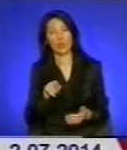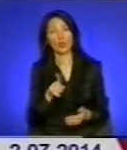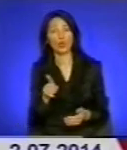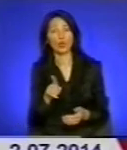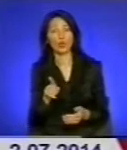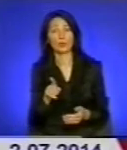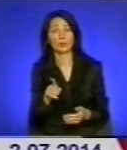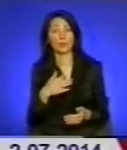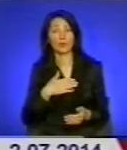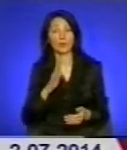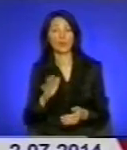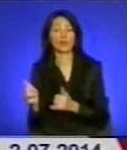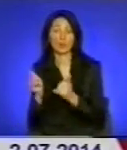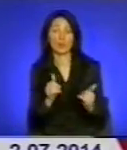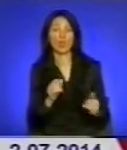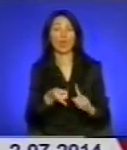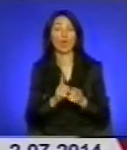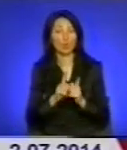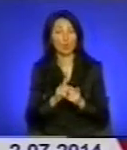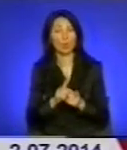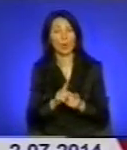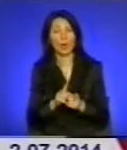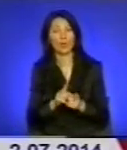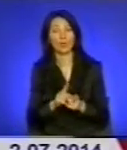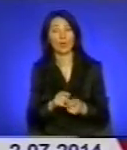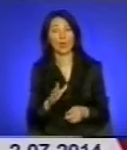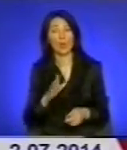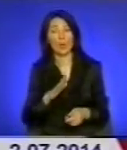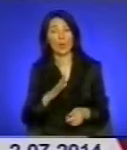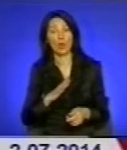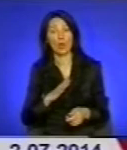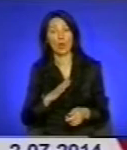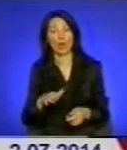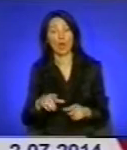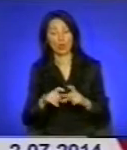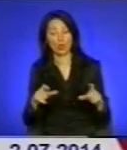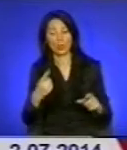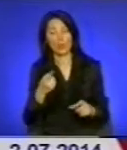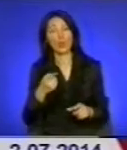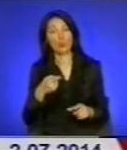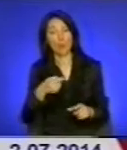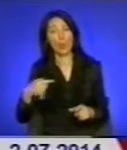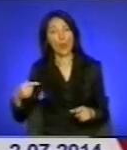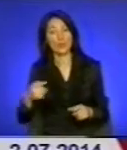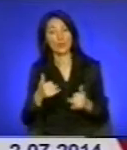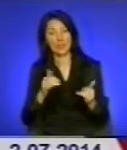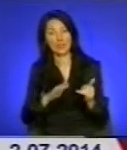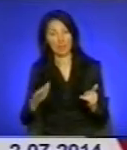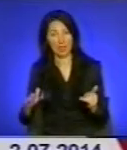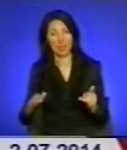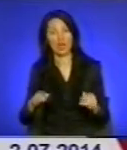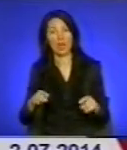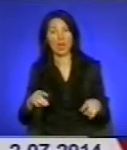в нас був забезпечений суд до переклад нас були аудиторії на першому поверсі для дітей саме з